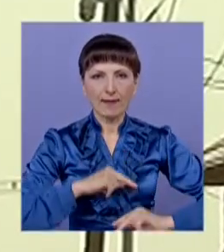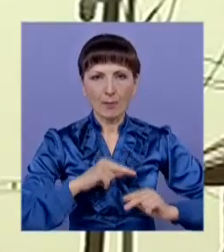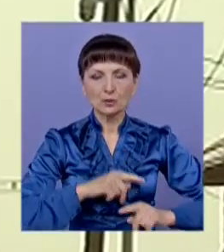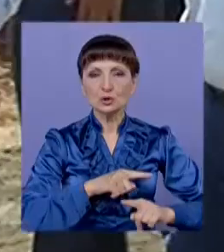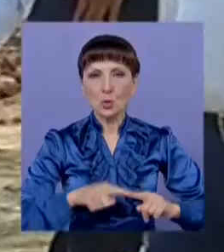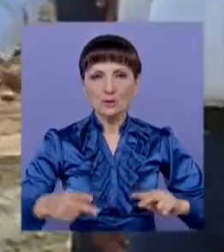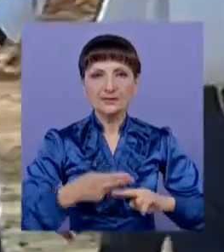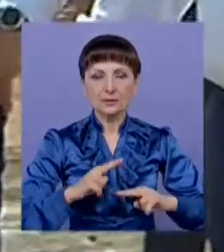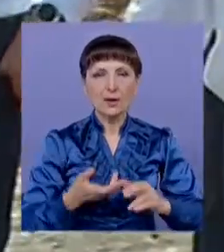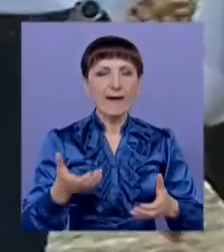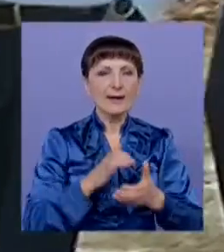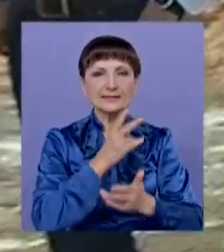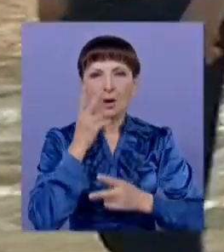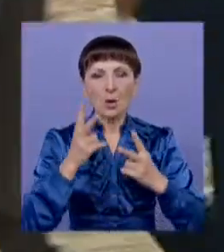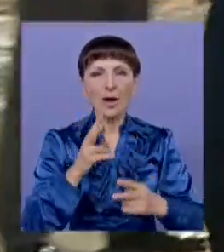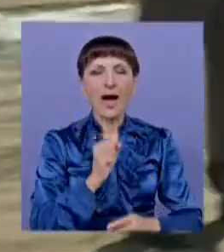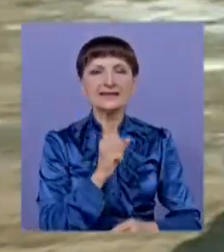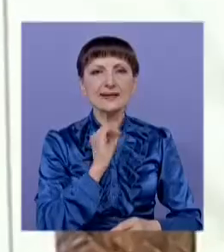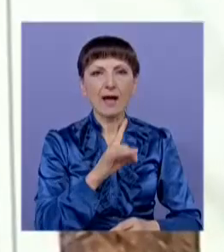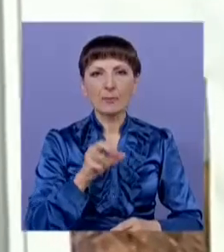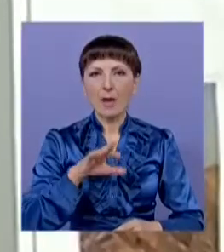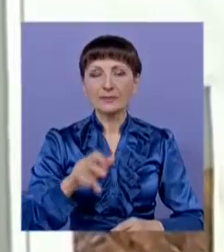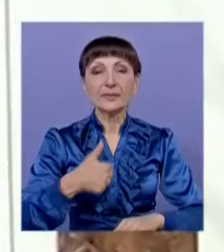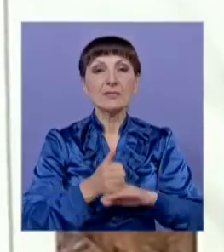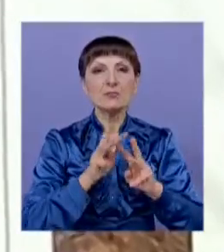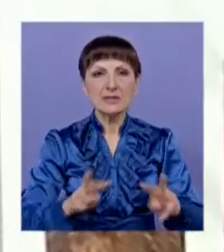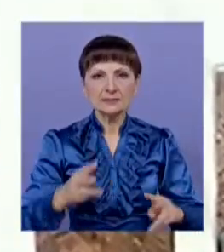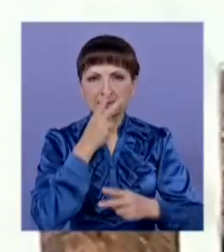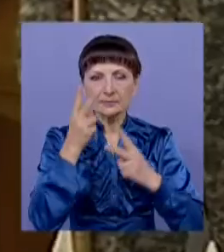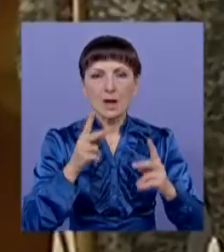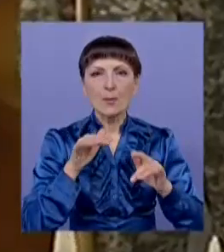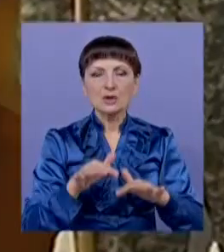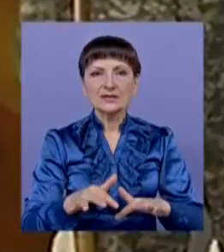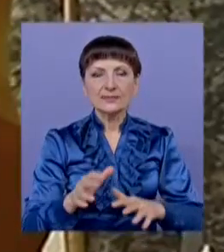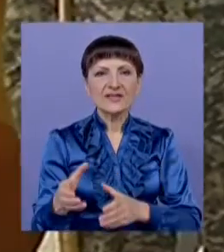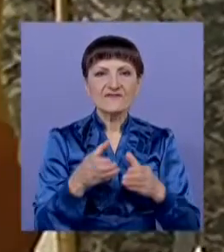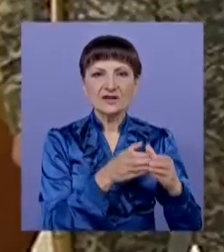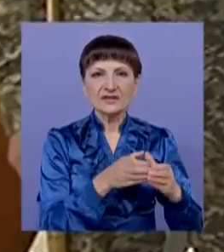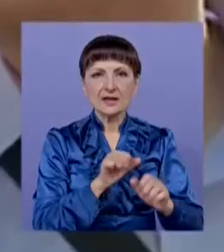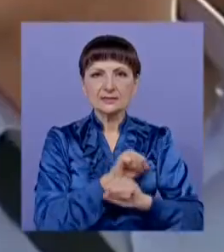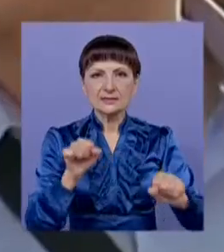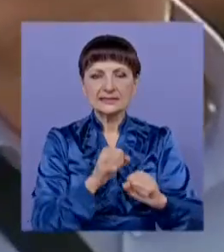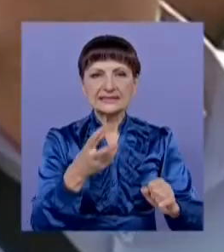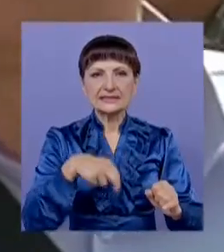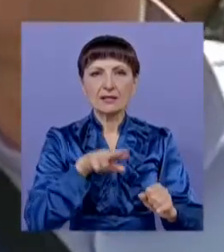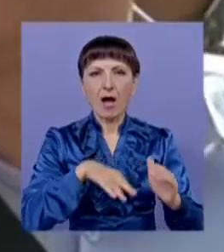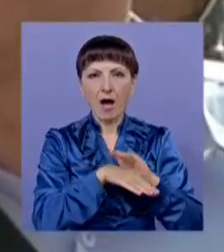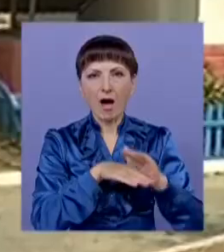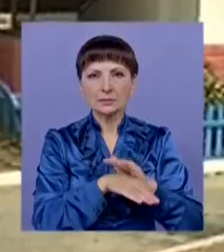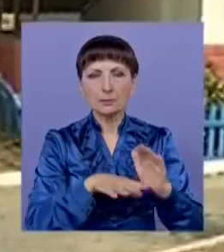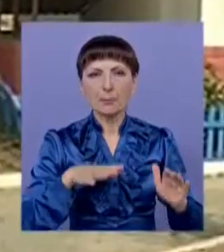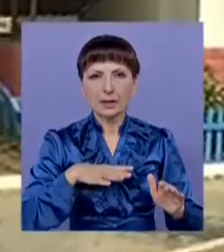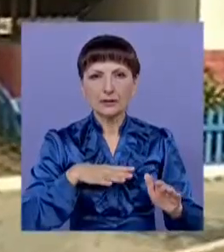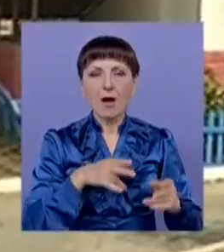ходом которых и ознакомился Аскар Мамин. Премьер сначала поинтересовался процессом вывоза боеприпасов со склада, где они